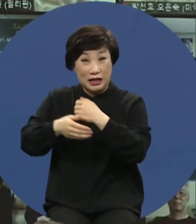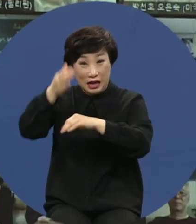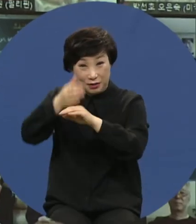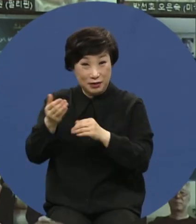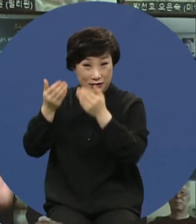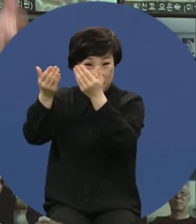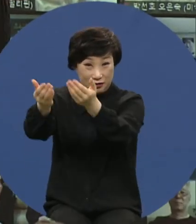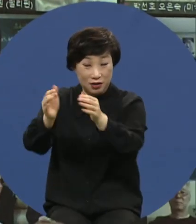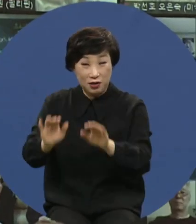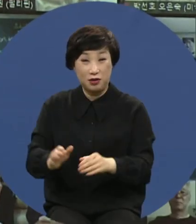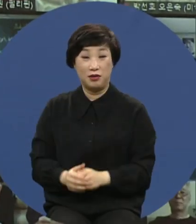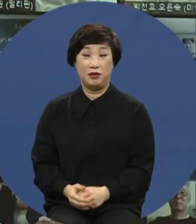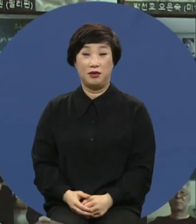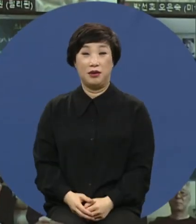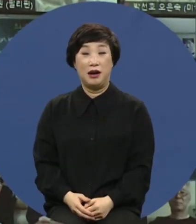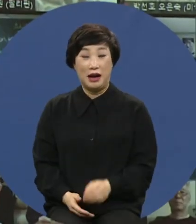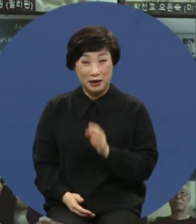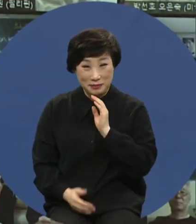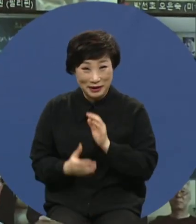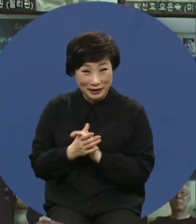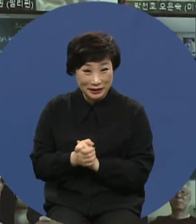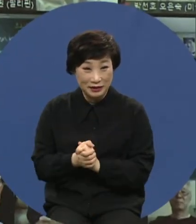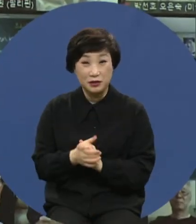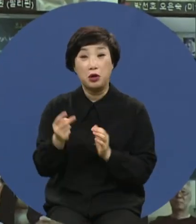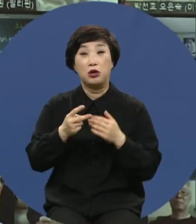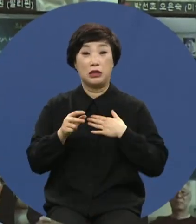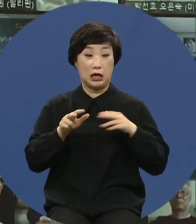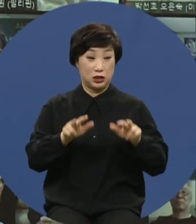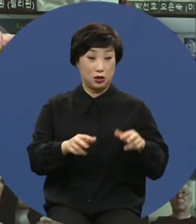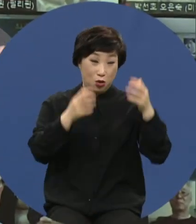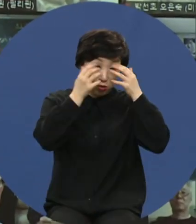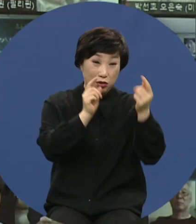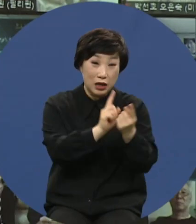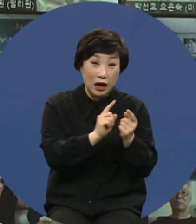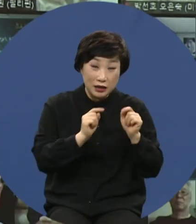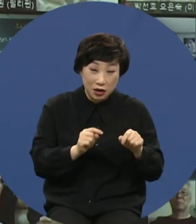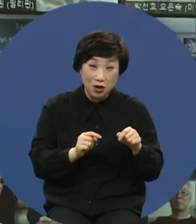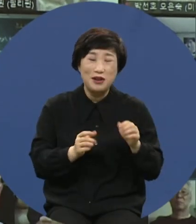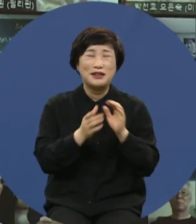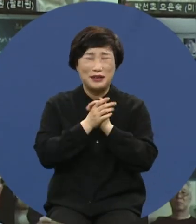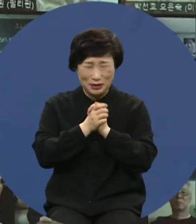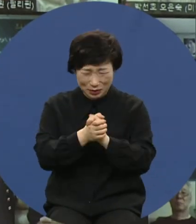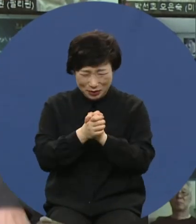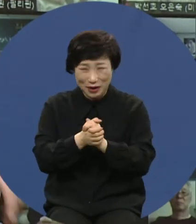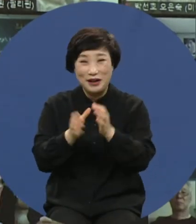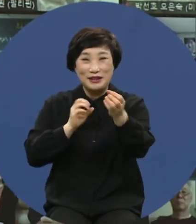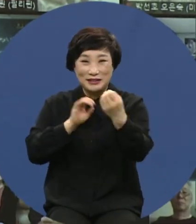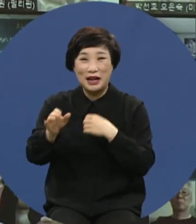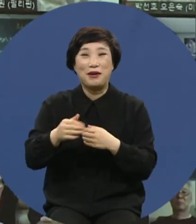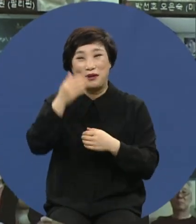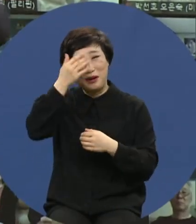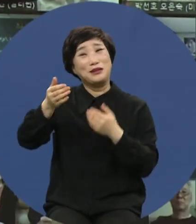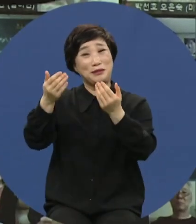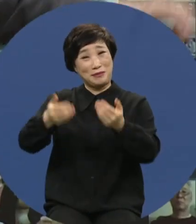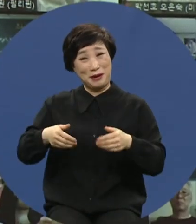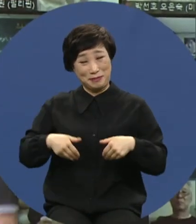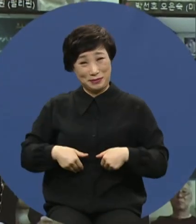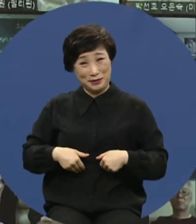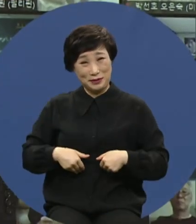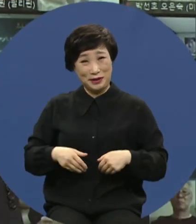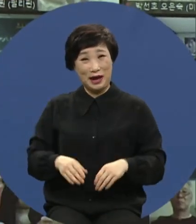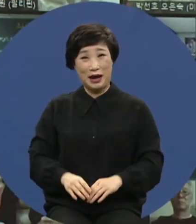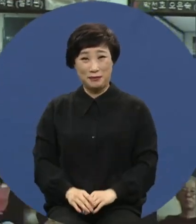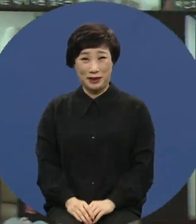감사해서 드린 것이요, 내가 지금 당한 고통도 기도를 통해서 응답으로 거저받아야 될